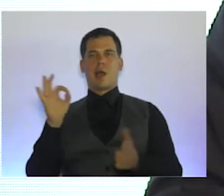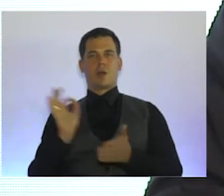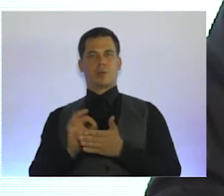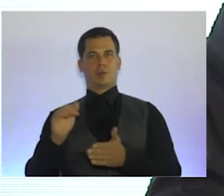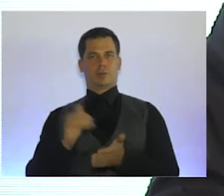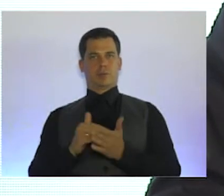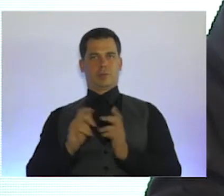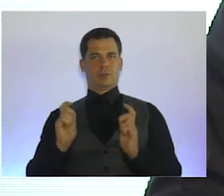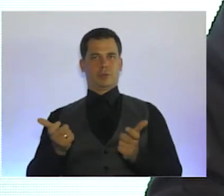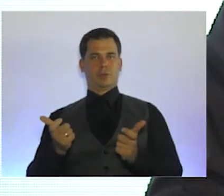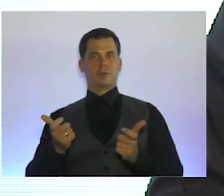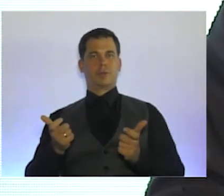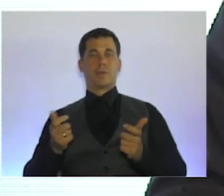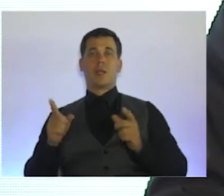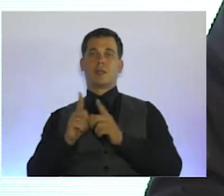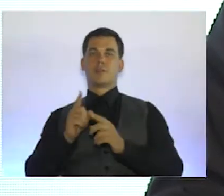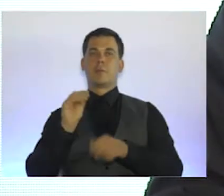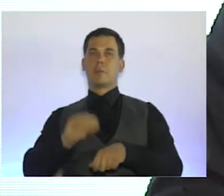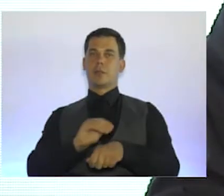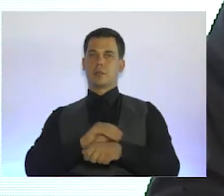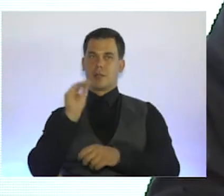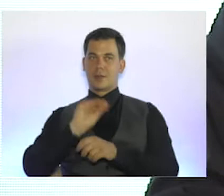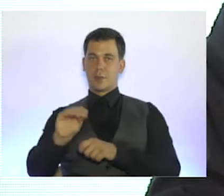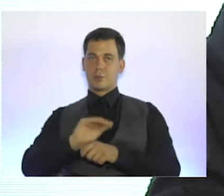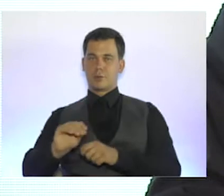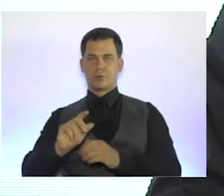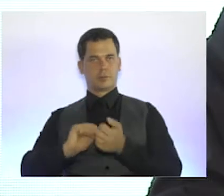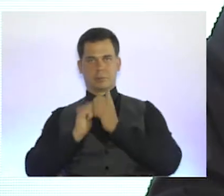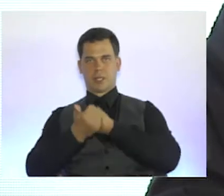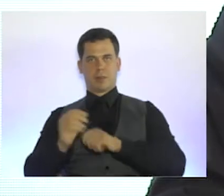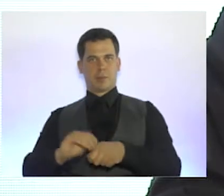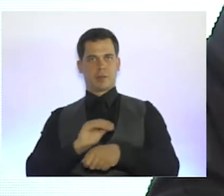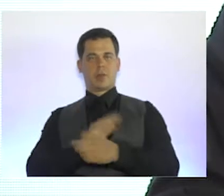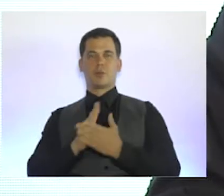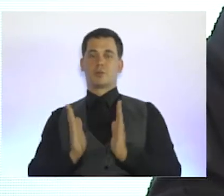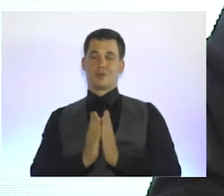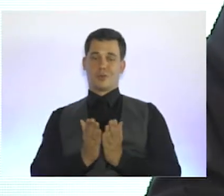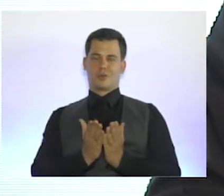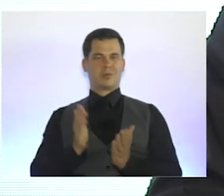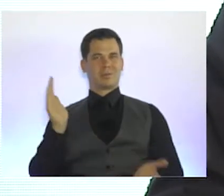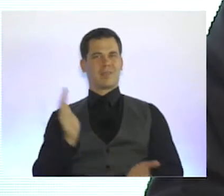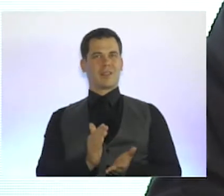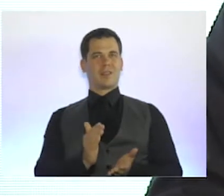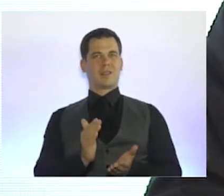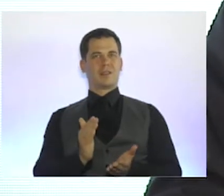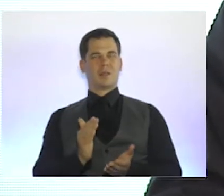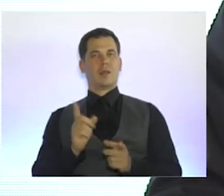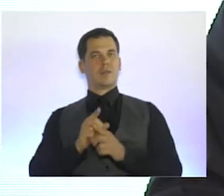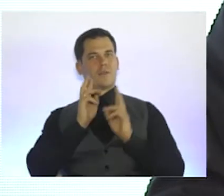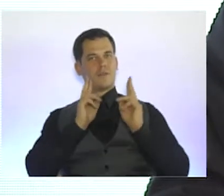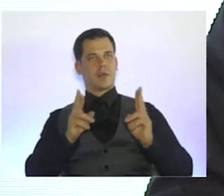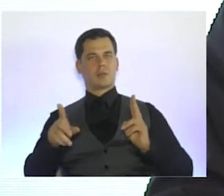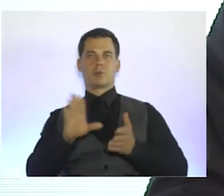potrzebny. Ale też metody nauczania się tak mocno zmieniły, że już coraz mniej pracujemy z podręcznikiem. Proszę zauważyć, że de facto na